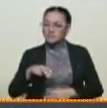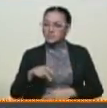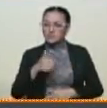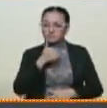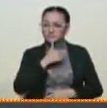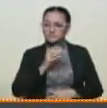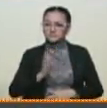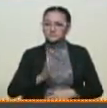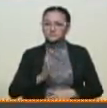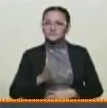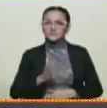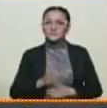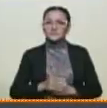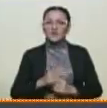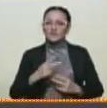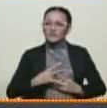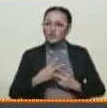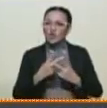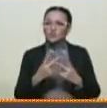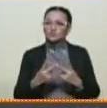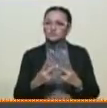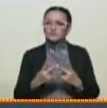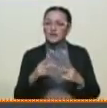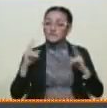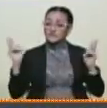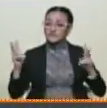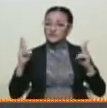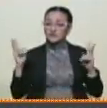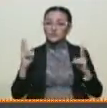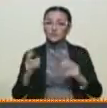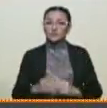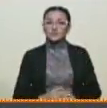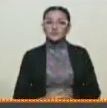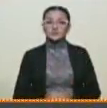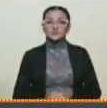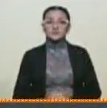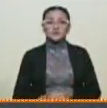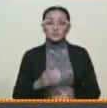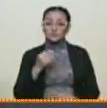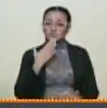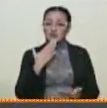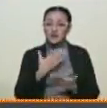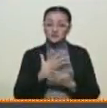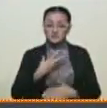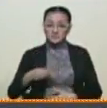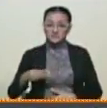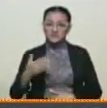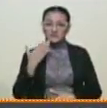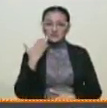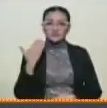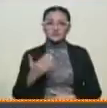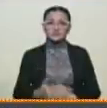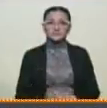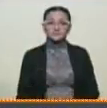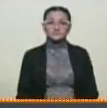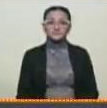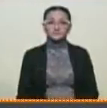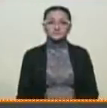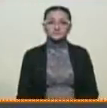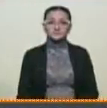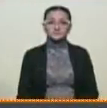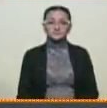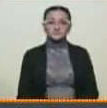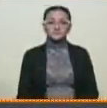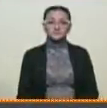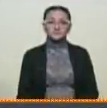долгосрочные торгово-экономические и кооперационные связи. Muchas gracias, presidente Alexander